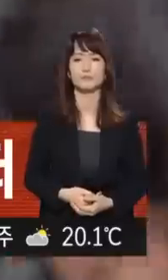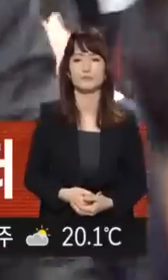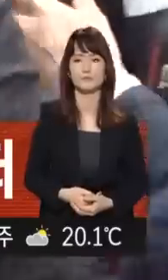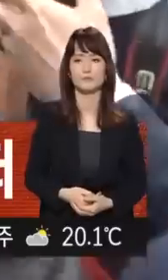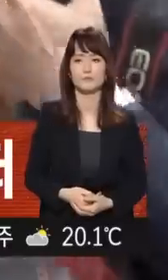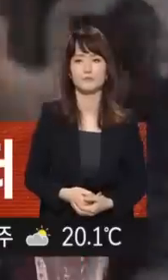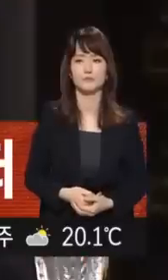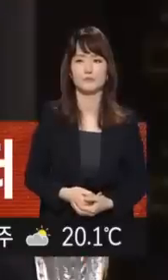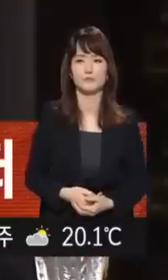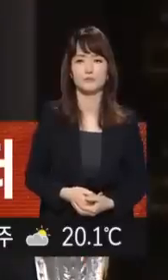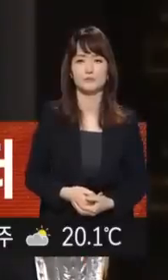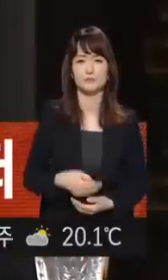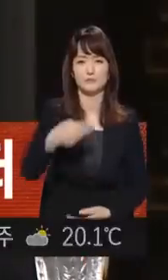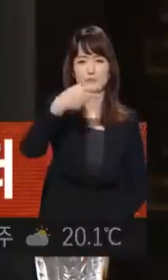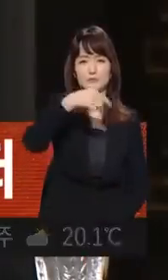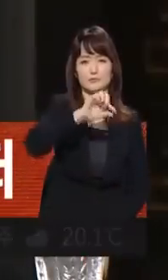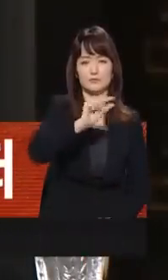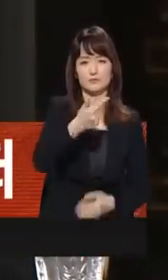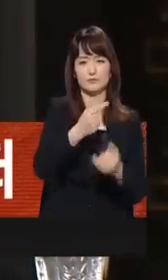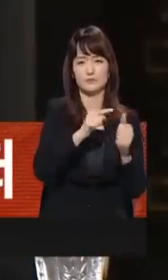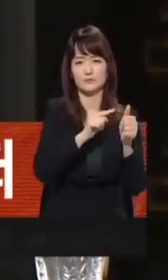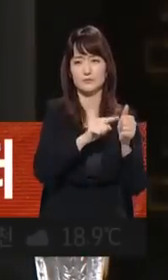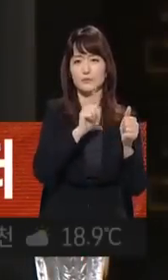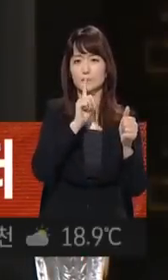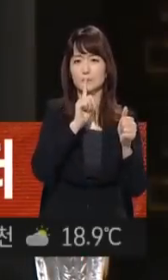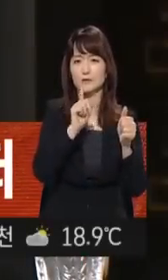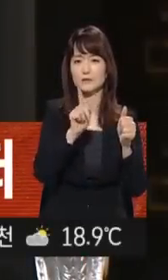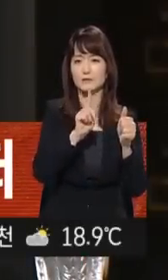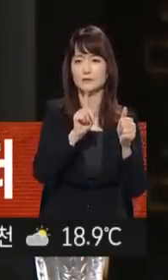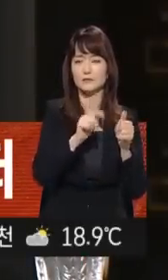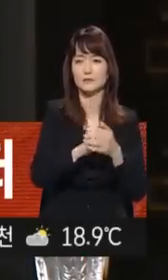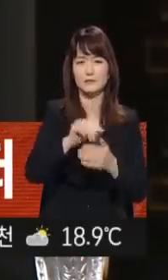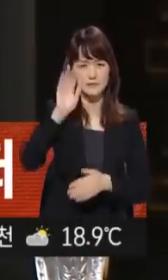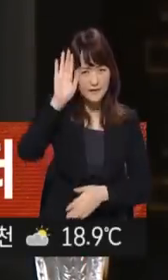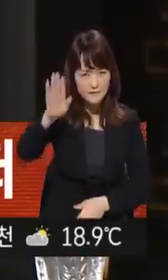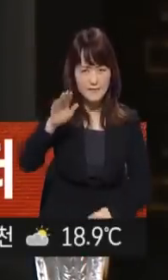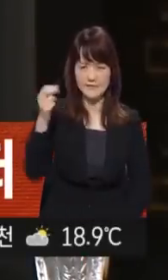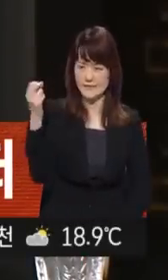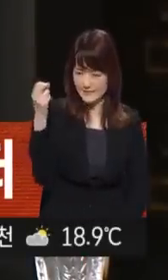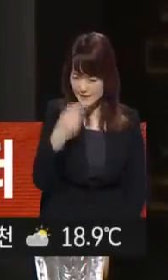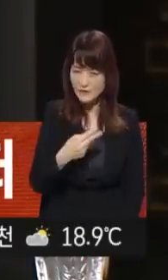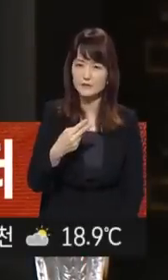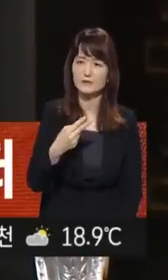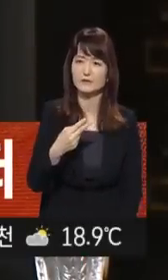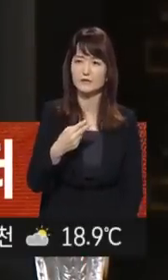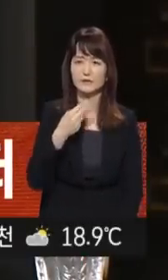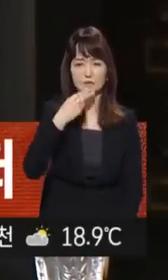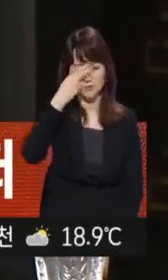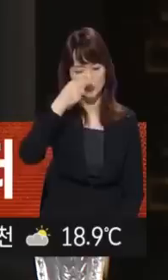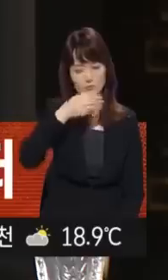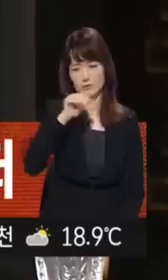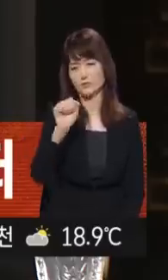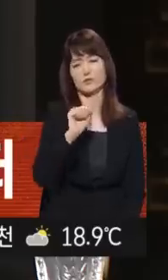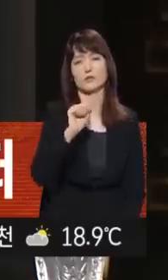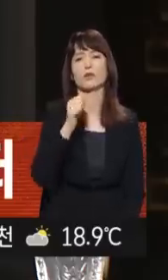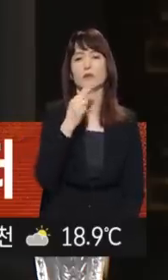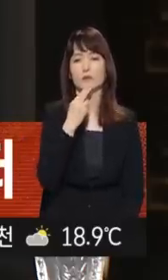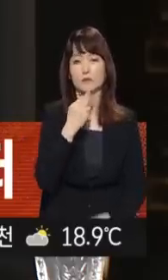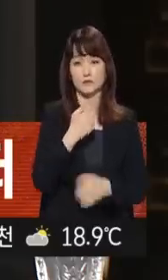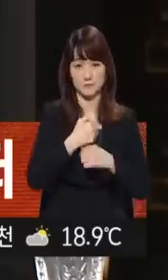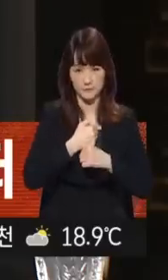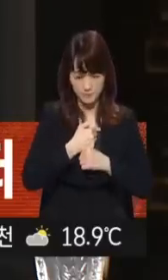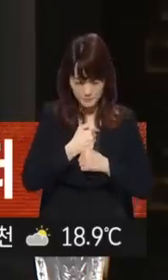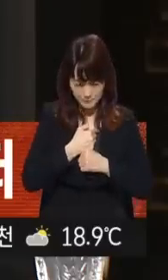자 신혜성 씨가 이런 말도 했습니다 앞으로 다시는 음주 이런 일이 발생하지 않도록